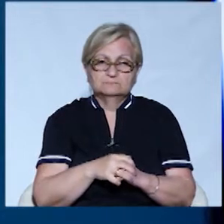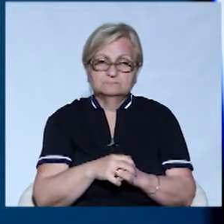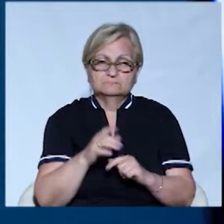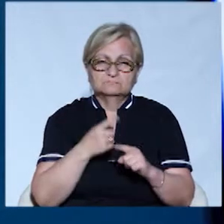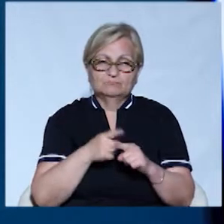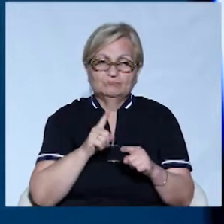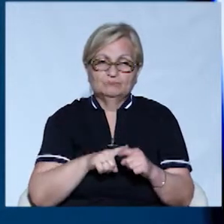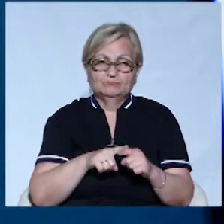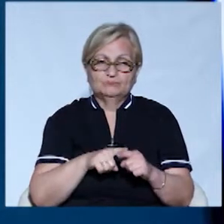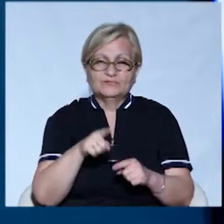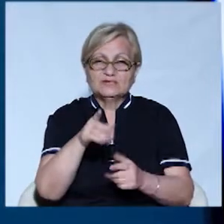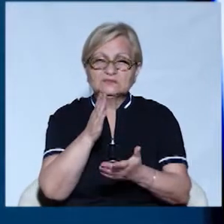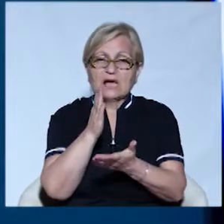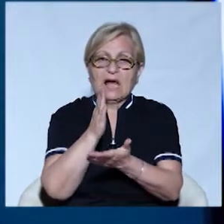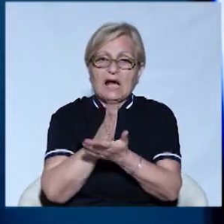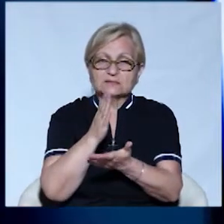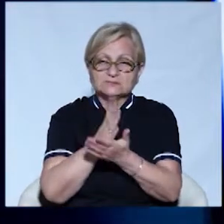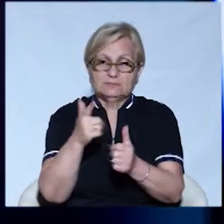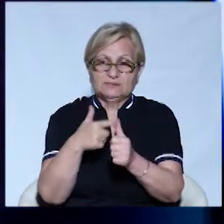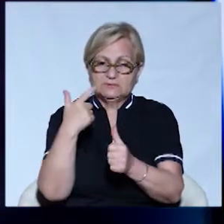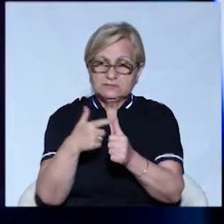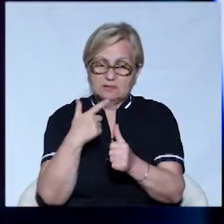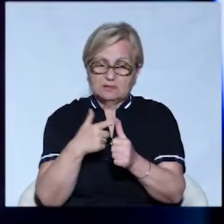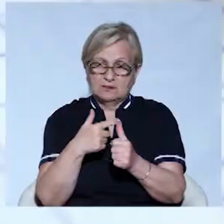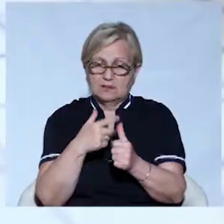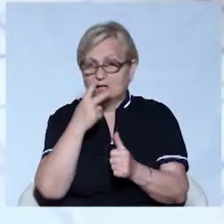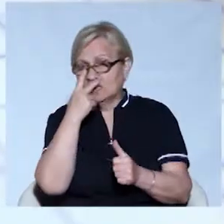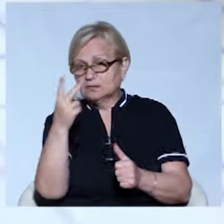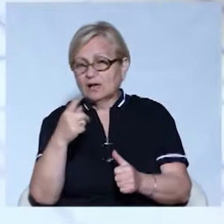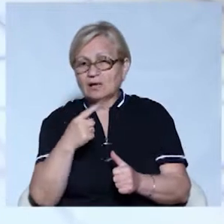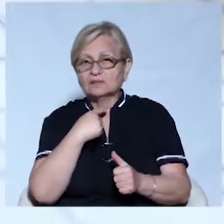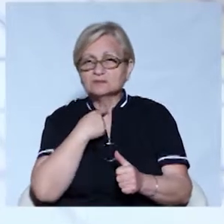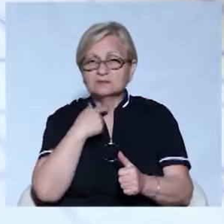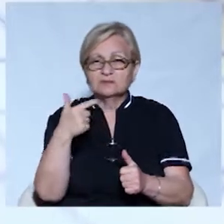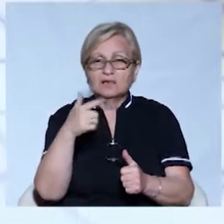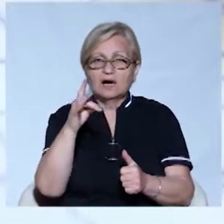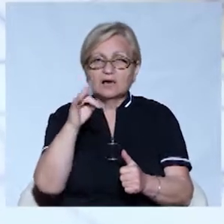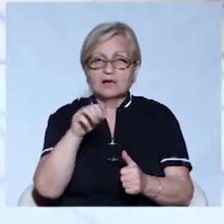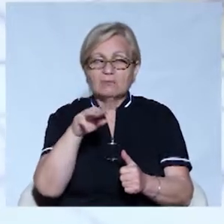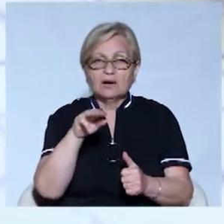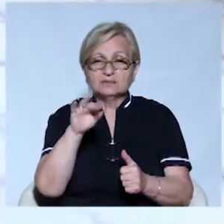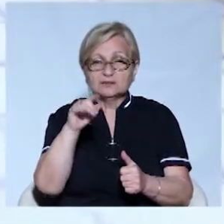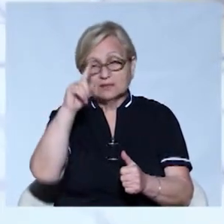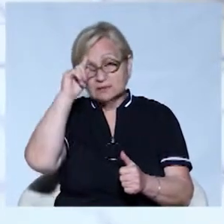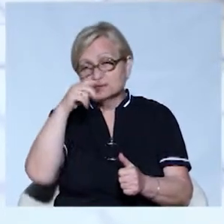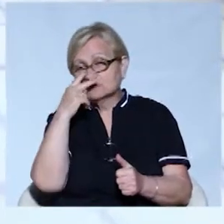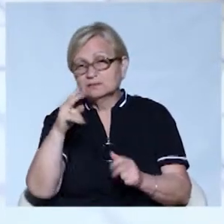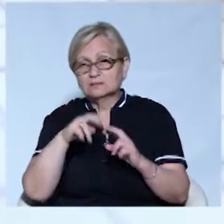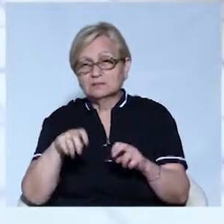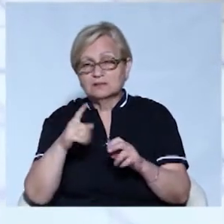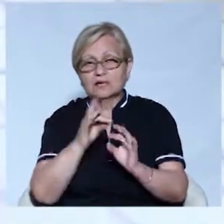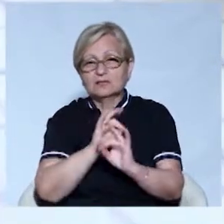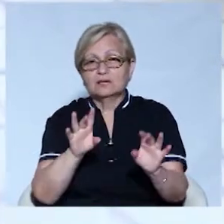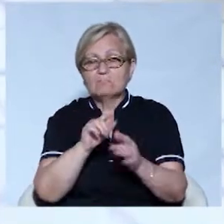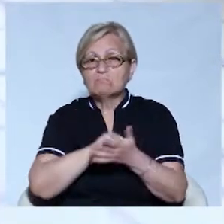იმიტომ რომ ეს არსებითი სახელია. მოდით ახლა გრამატიკის ცოდნა დავიხმაროთ და